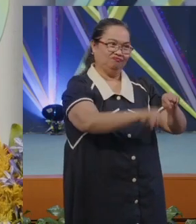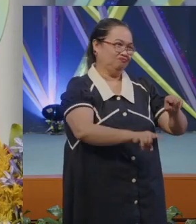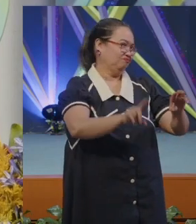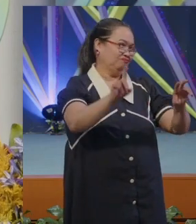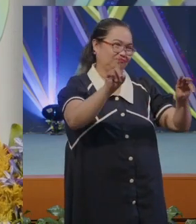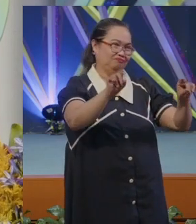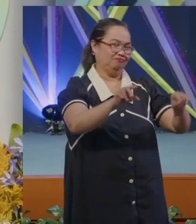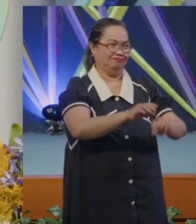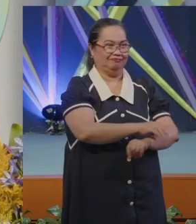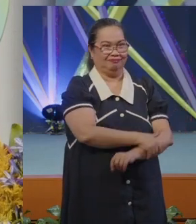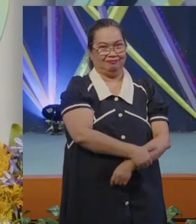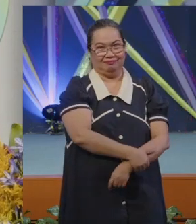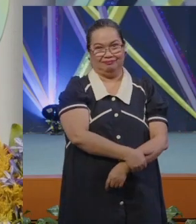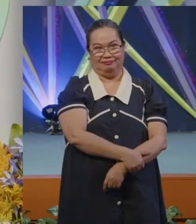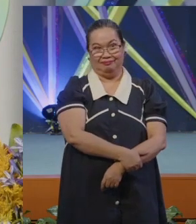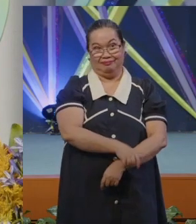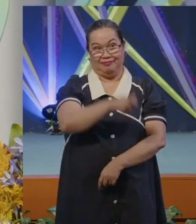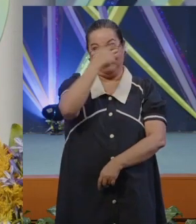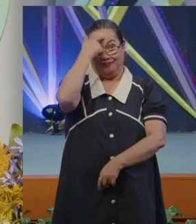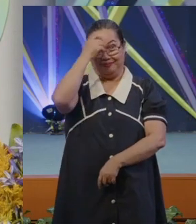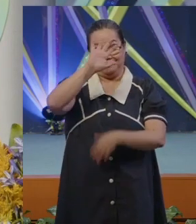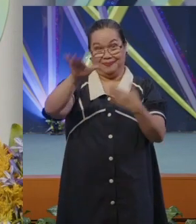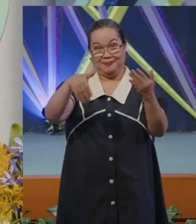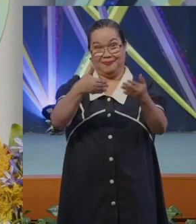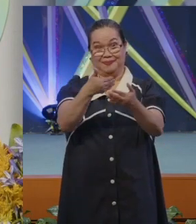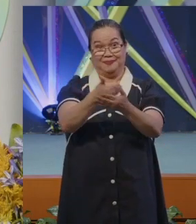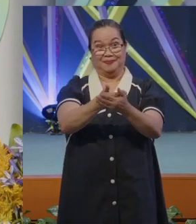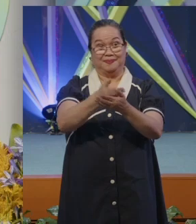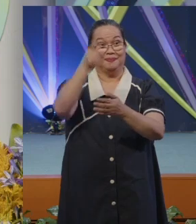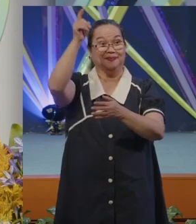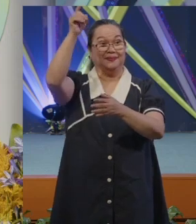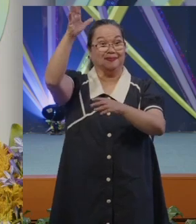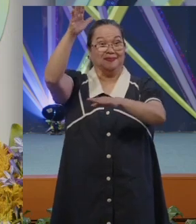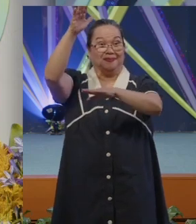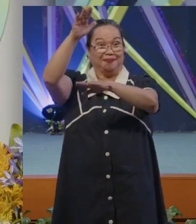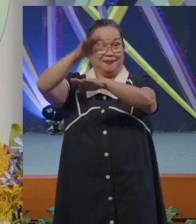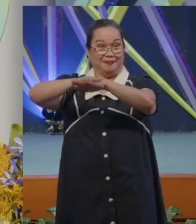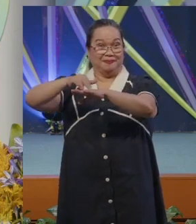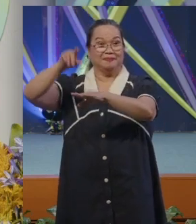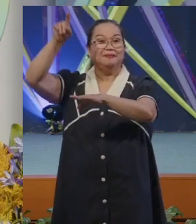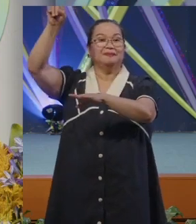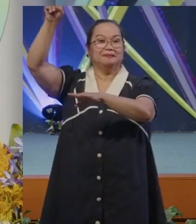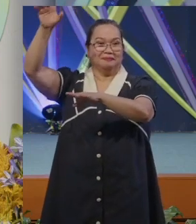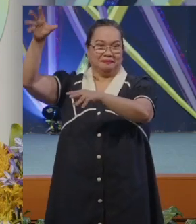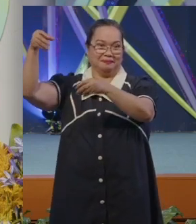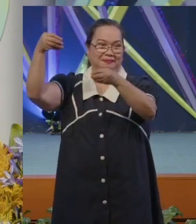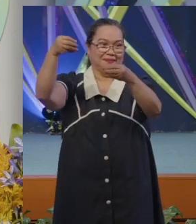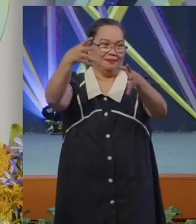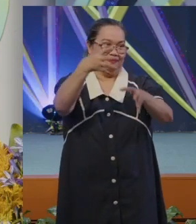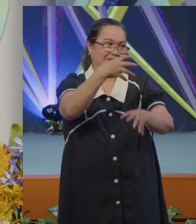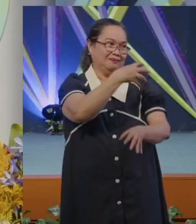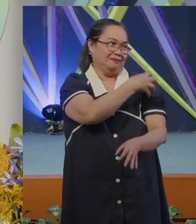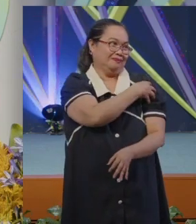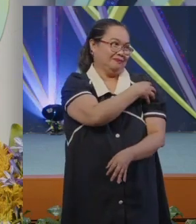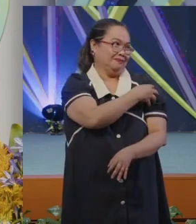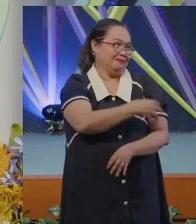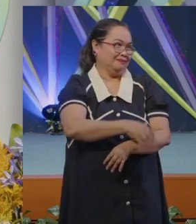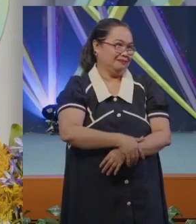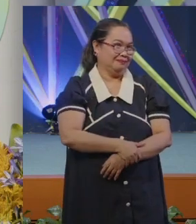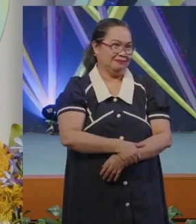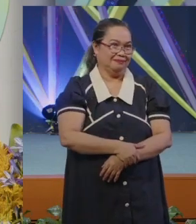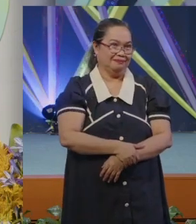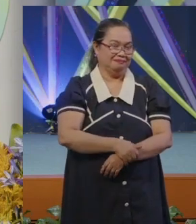gawin. Sapagkat ang lahat ng tinatawag ng Diyos, binibigyan niya ng kapabilidad na gawin ang